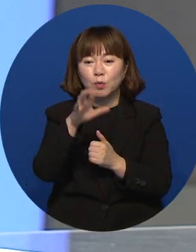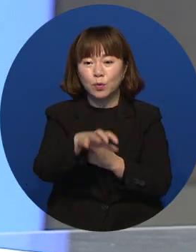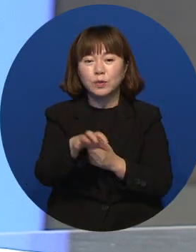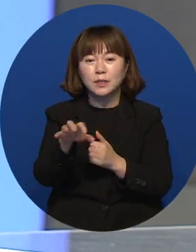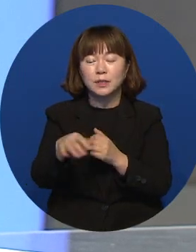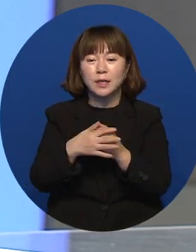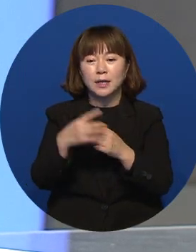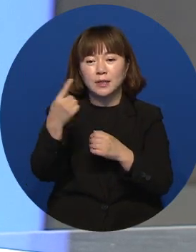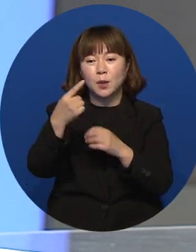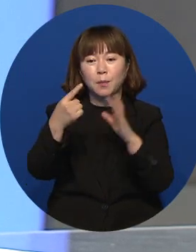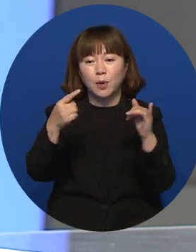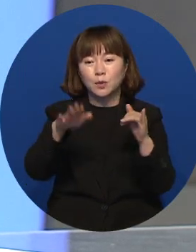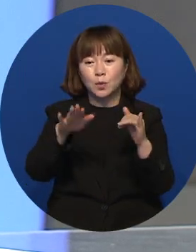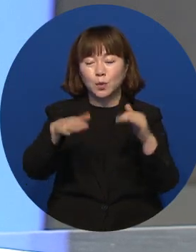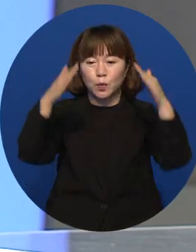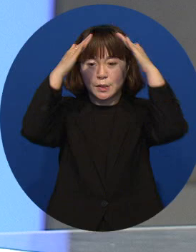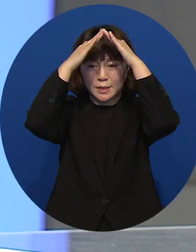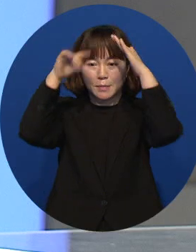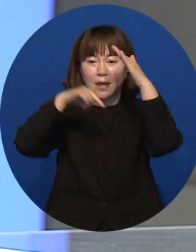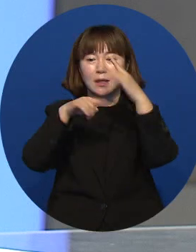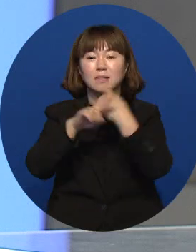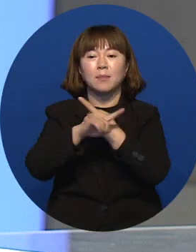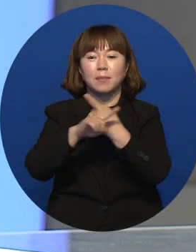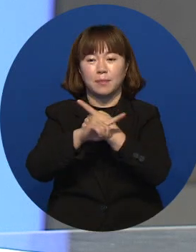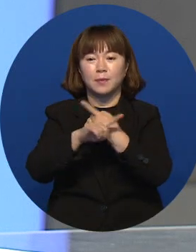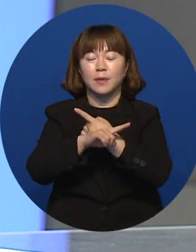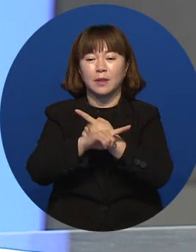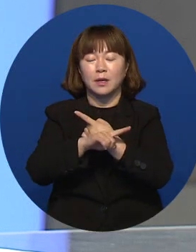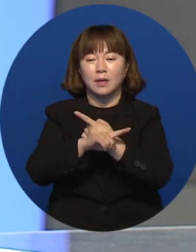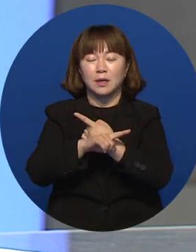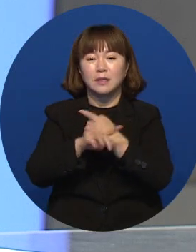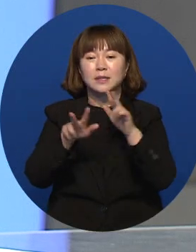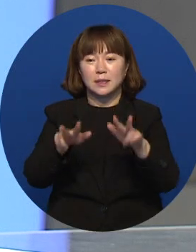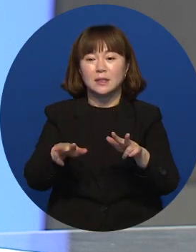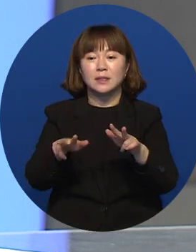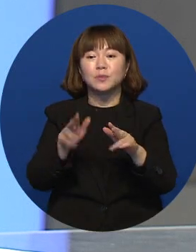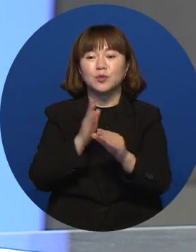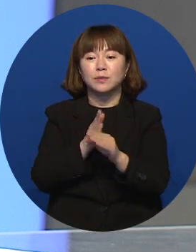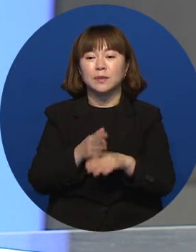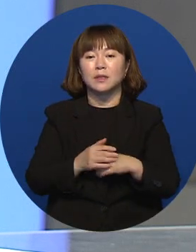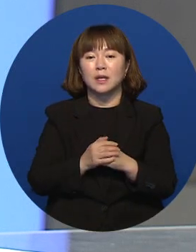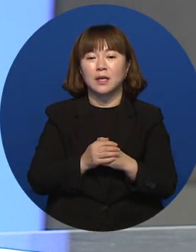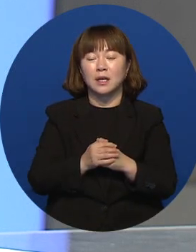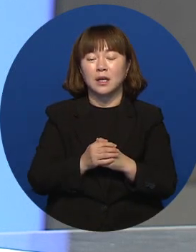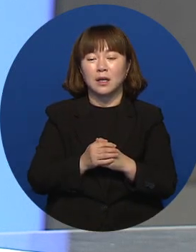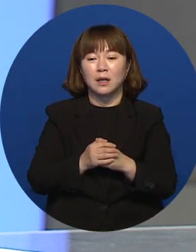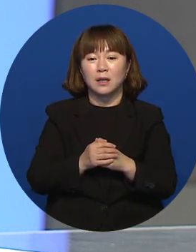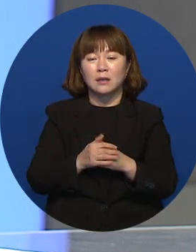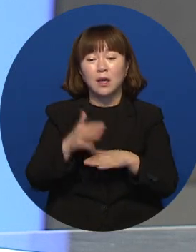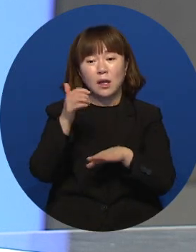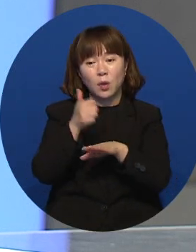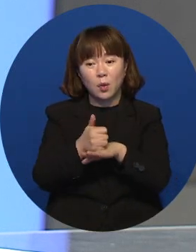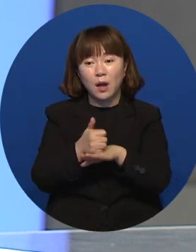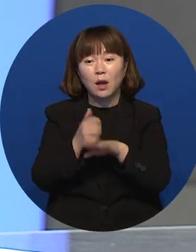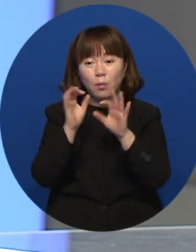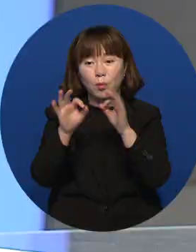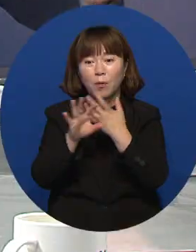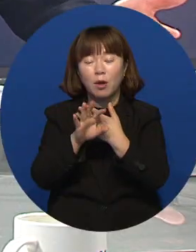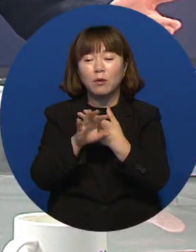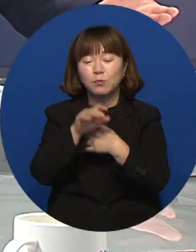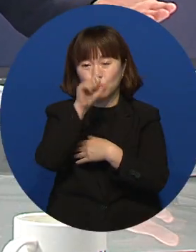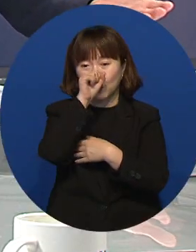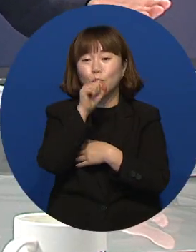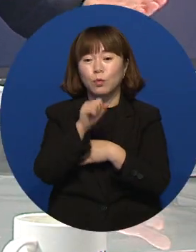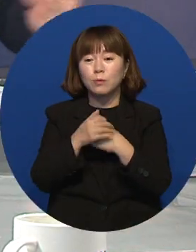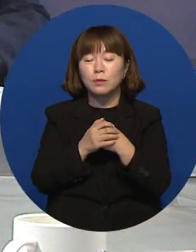재택 관리를 하고 있더라고요 시범사업 에서 어 제가 발기는 결과가 나쁘진 않고 조조의 뭐 키트를 만들어 얘들